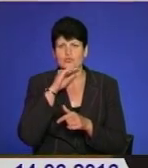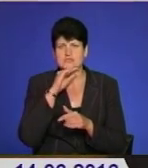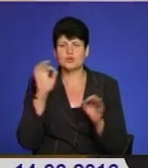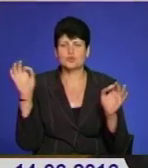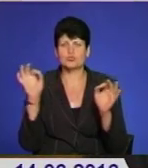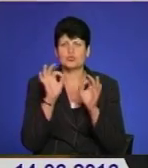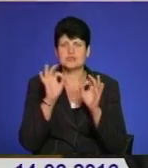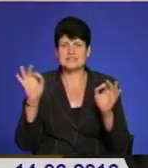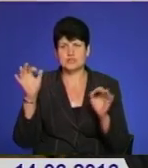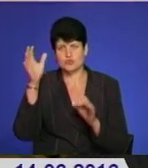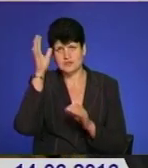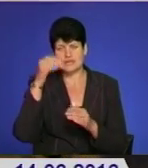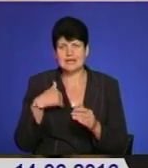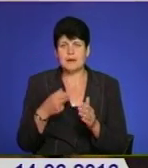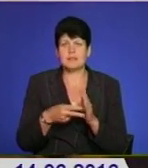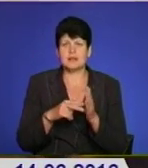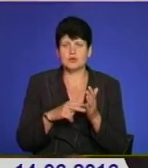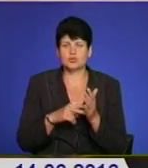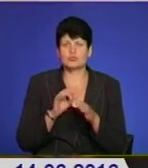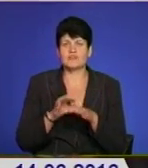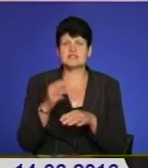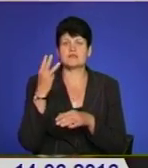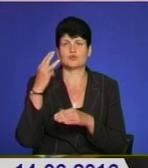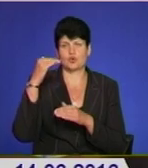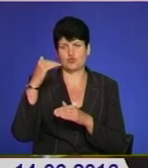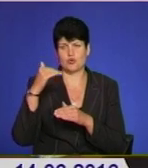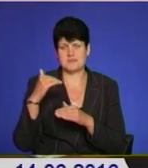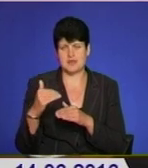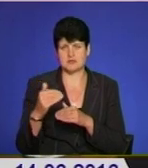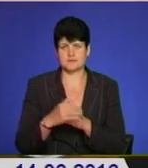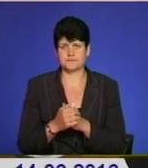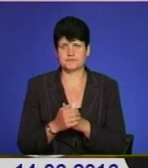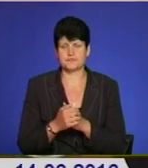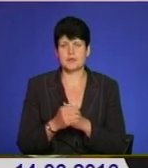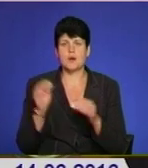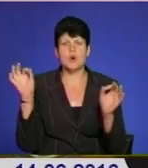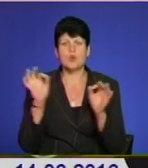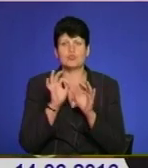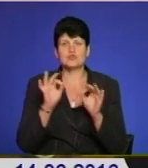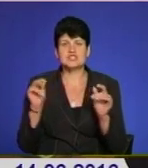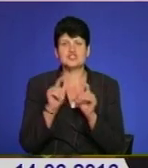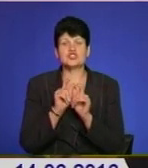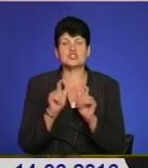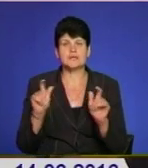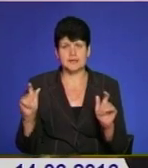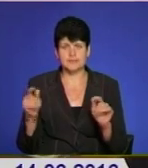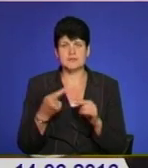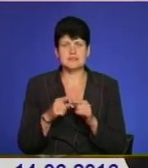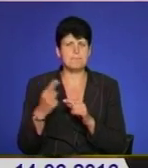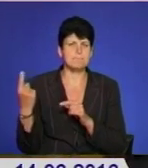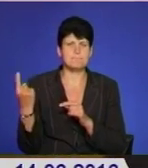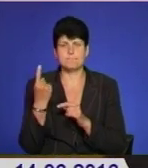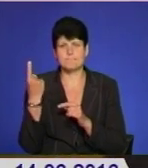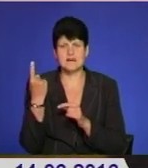ось я пропоную провести його в трьох номінаціях для музичних шкіл, перш за все, тому що це ті